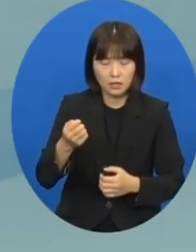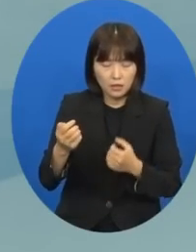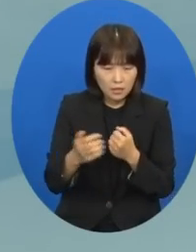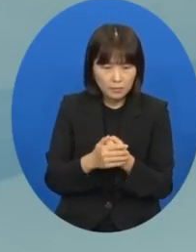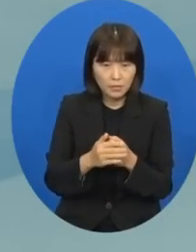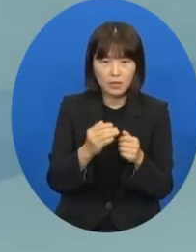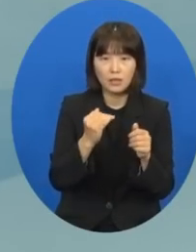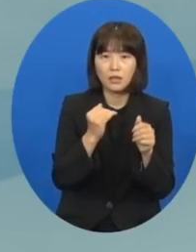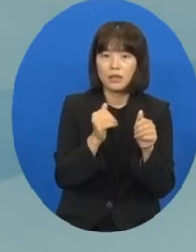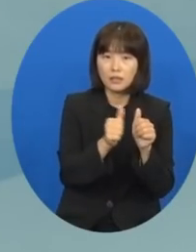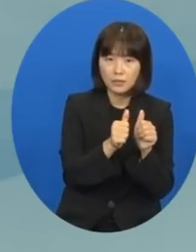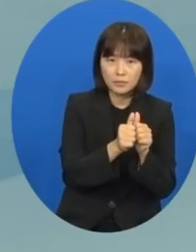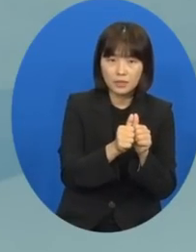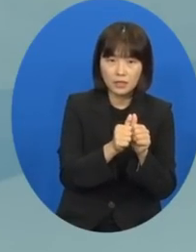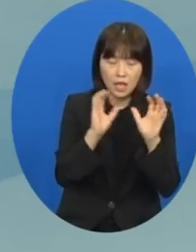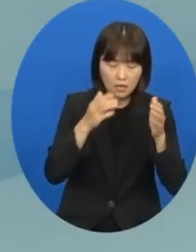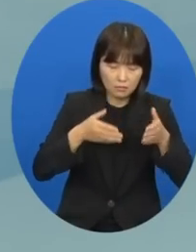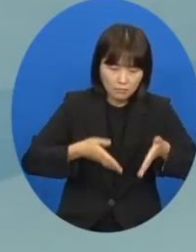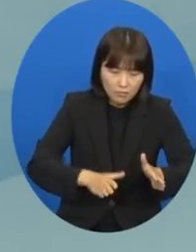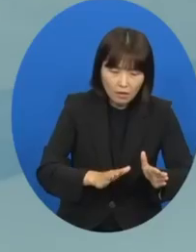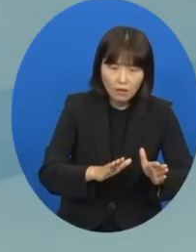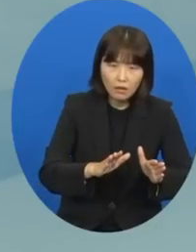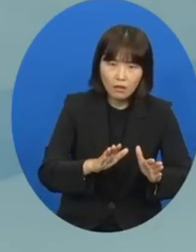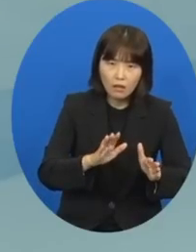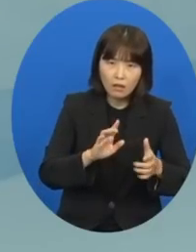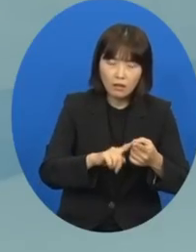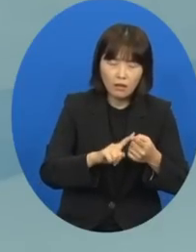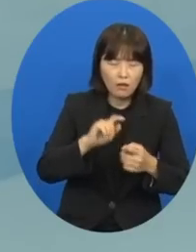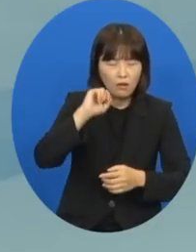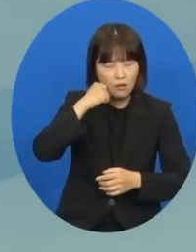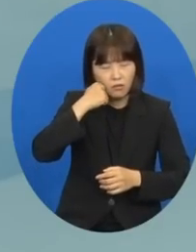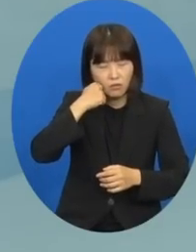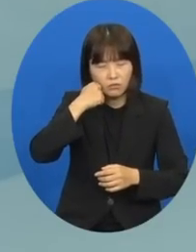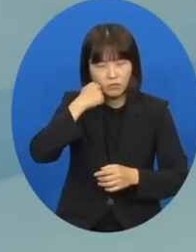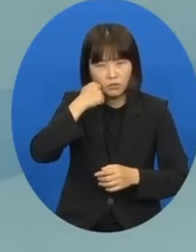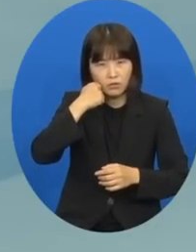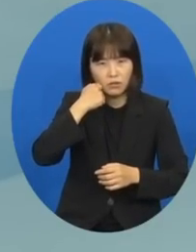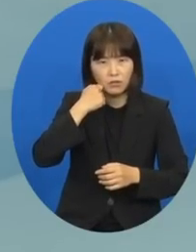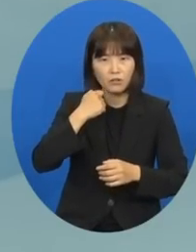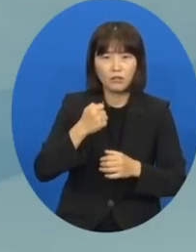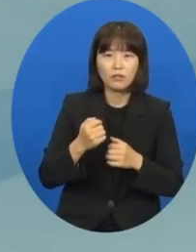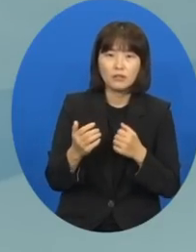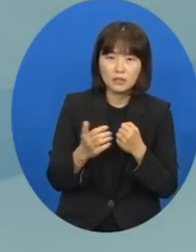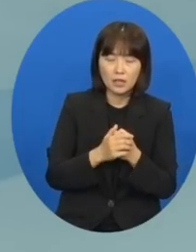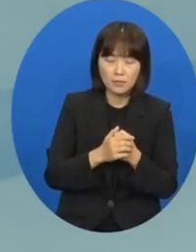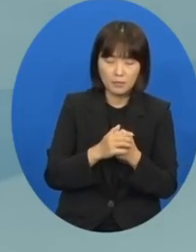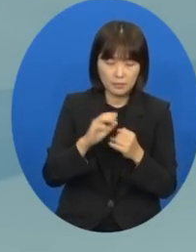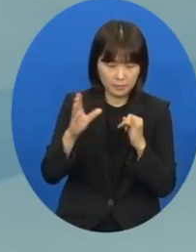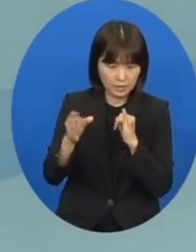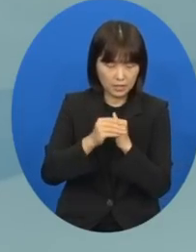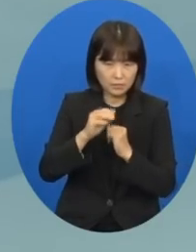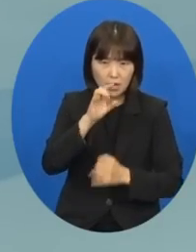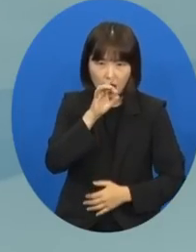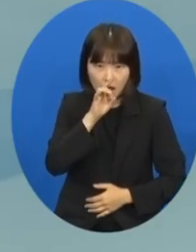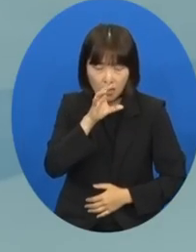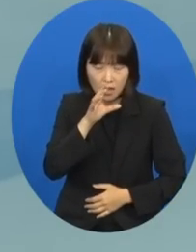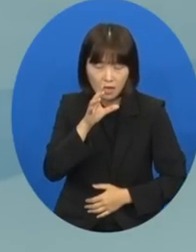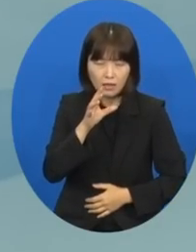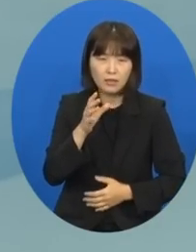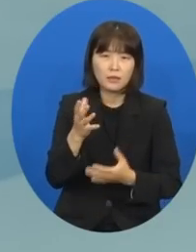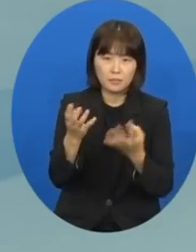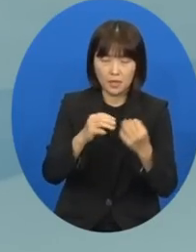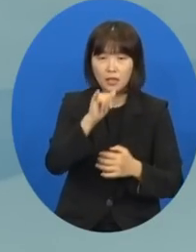저하가 되어지는, 그것 때문에 불임이 되어지는 경우가 상당히 많아지고 있다고 합니다. 꽤 많은 불임